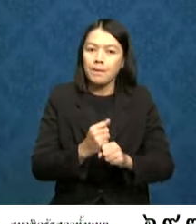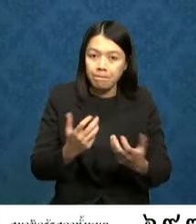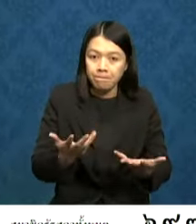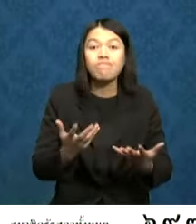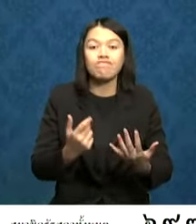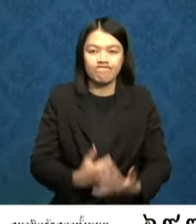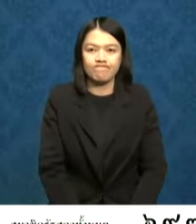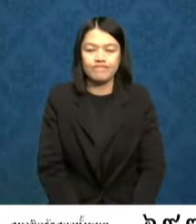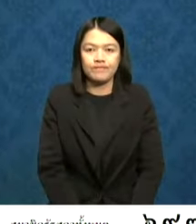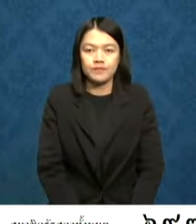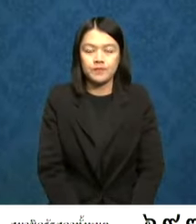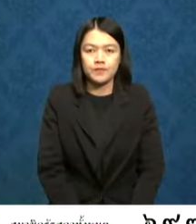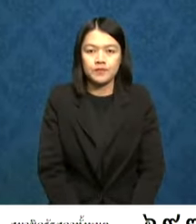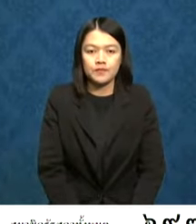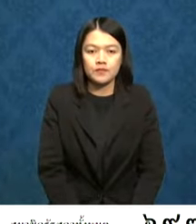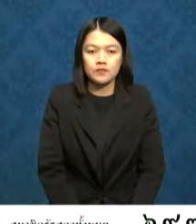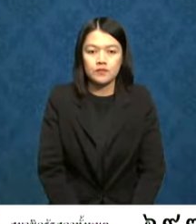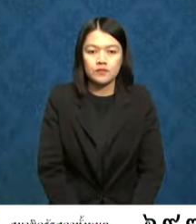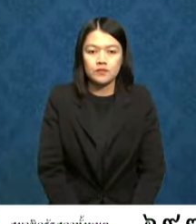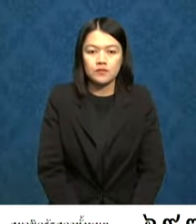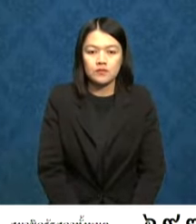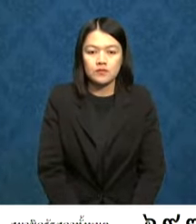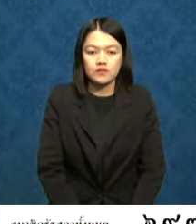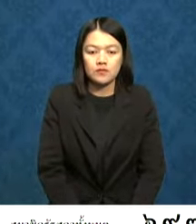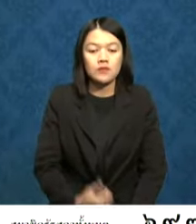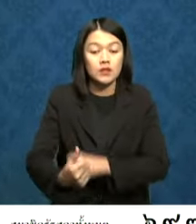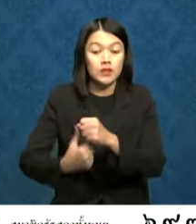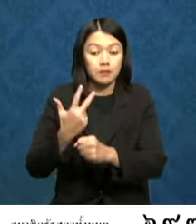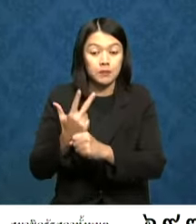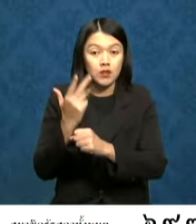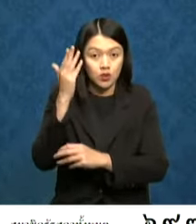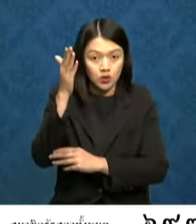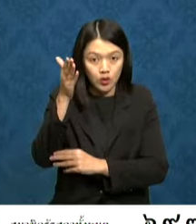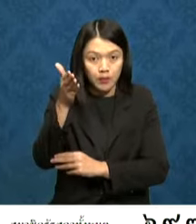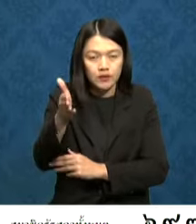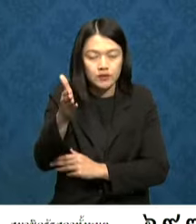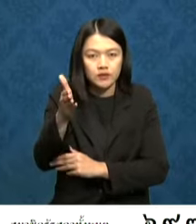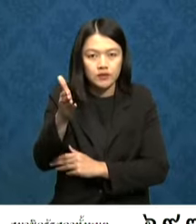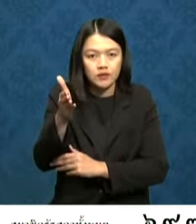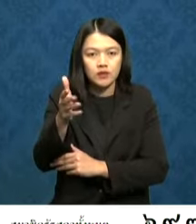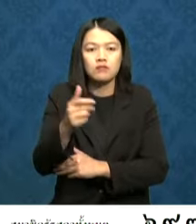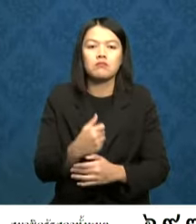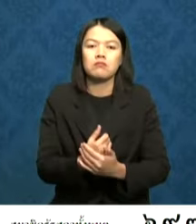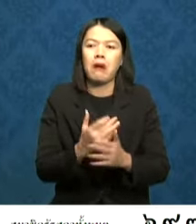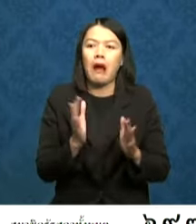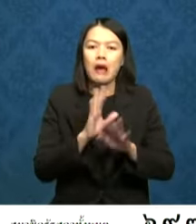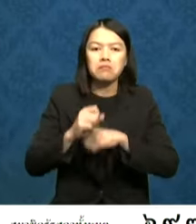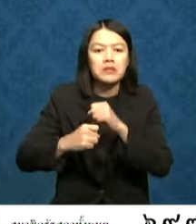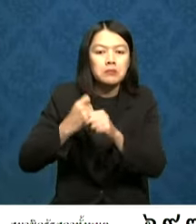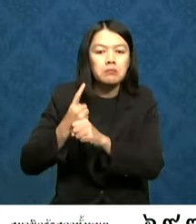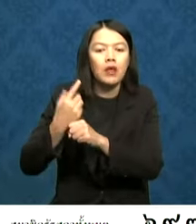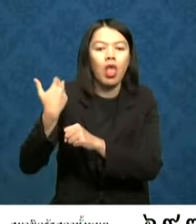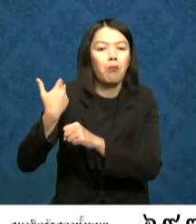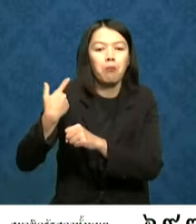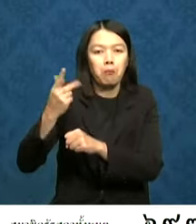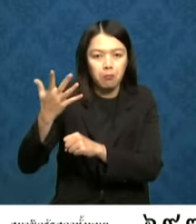ไรอย่าให้3ปีต่อจากนี้นะคะเป็นเหมือน1ปีที่สูญเ